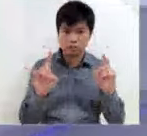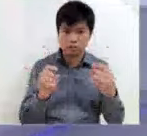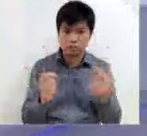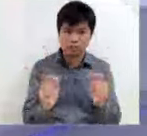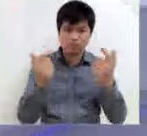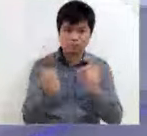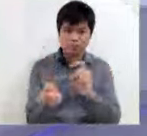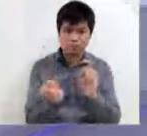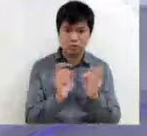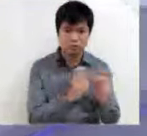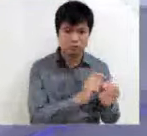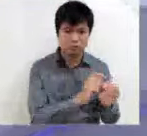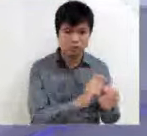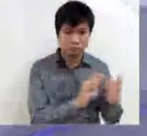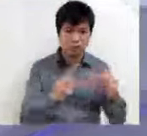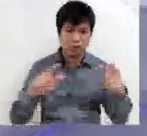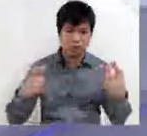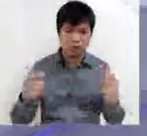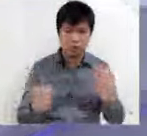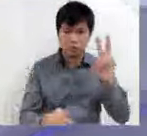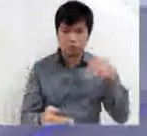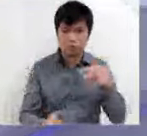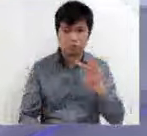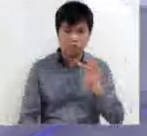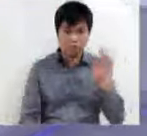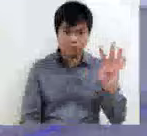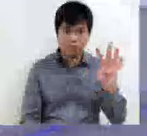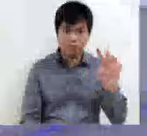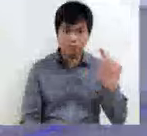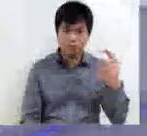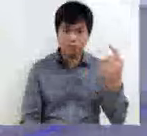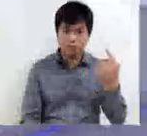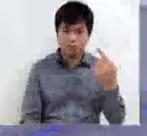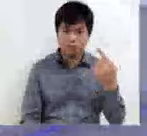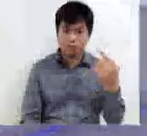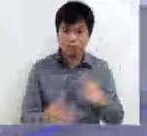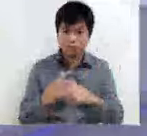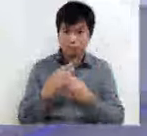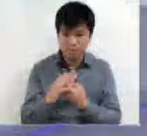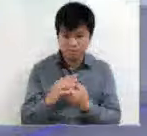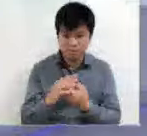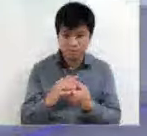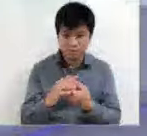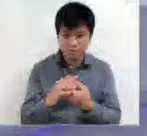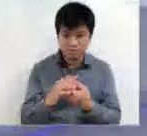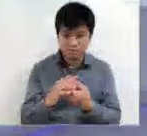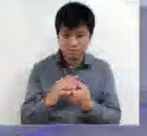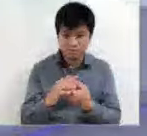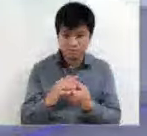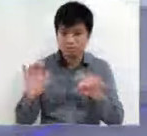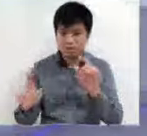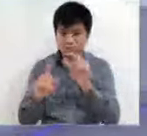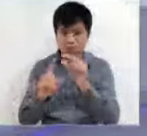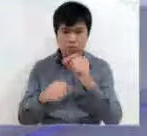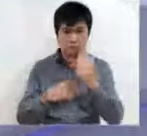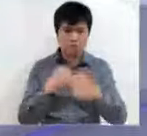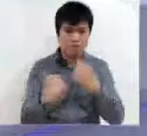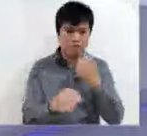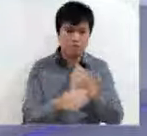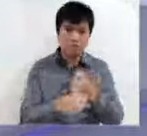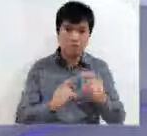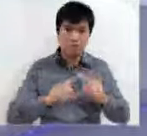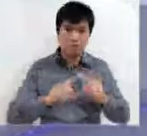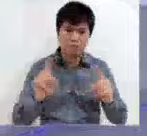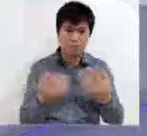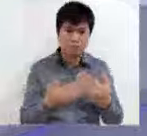lingwahe. 2004 lang nang simula ng Oxford ang pamimili ng kanilang Word of the Year. Pero bago po ito,